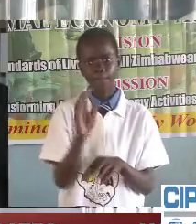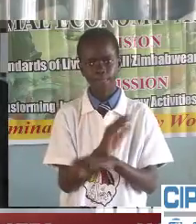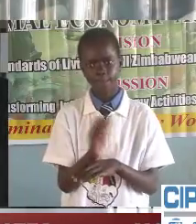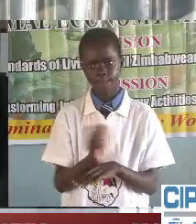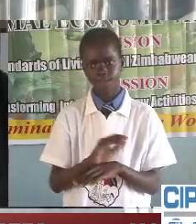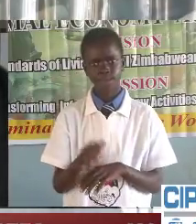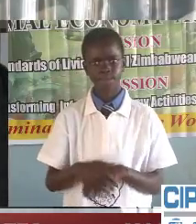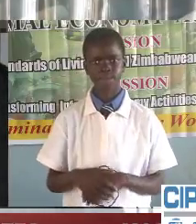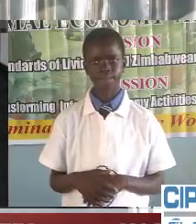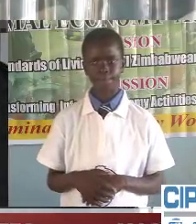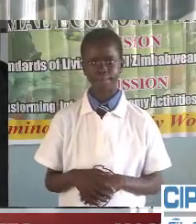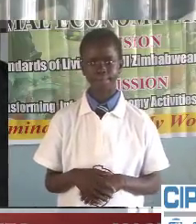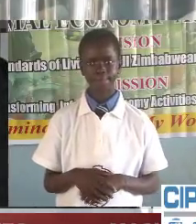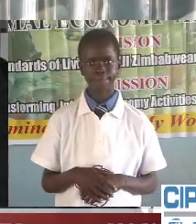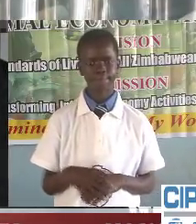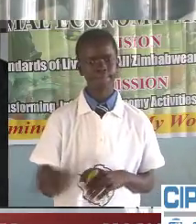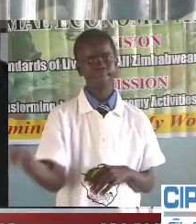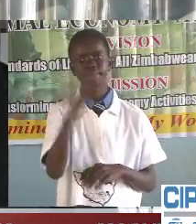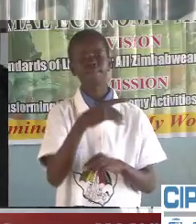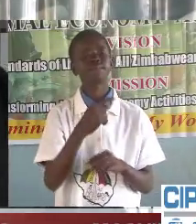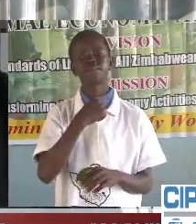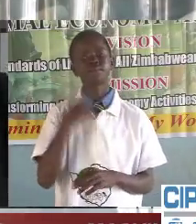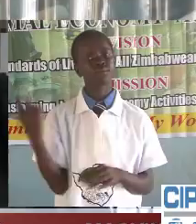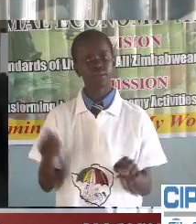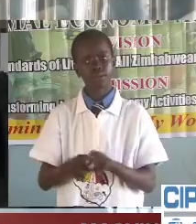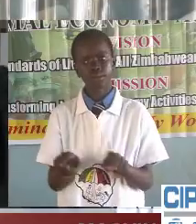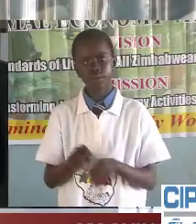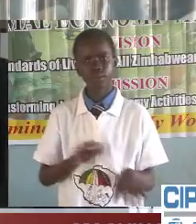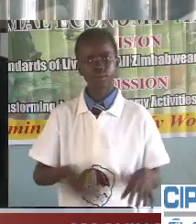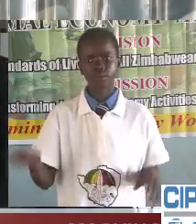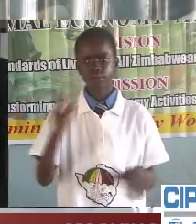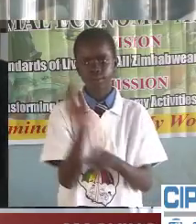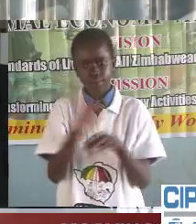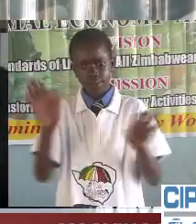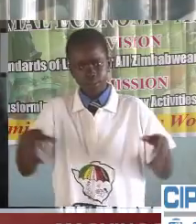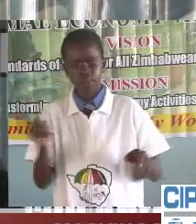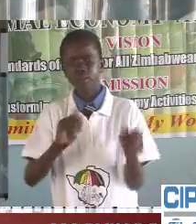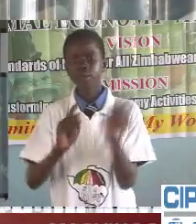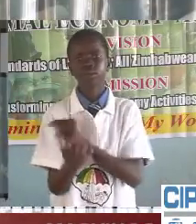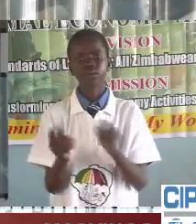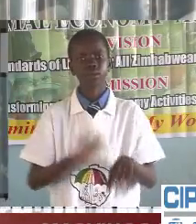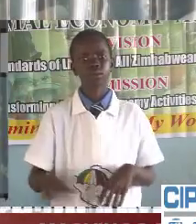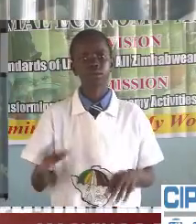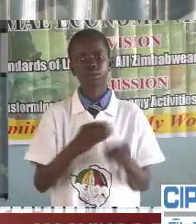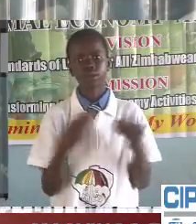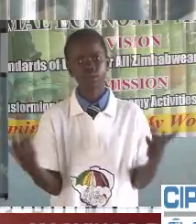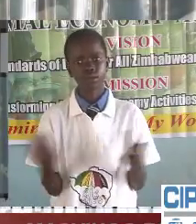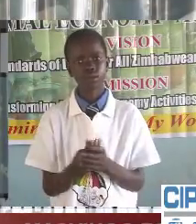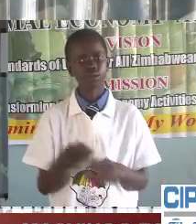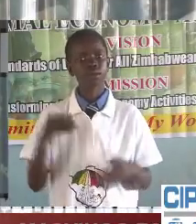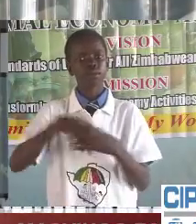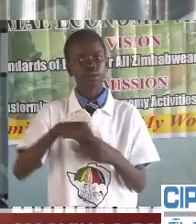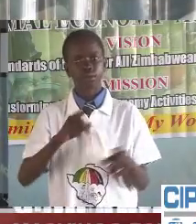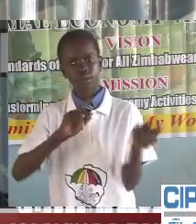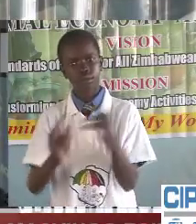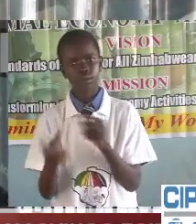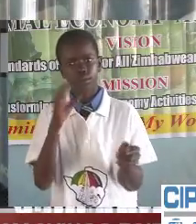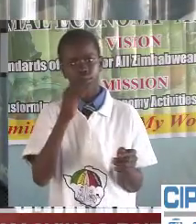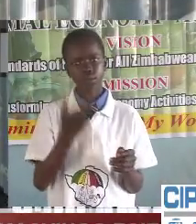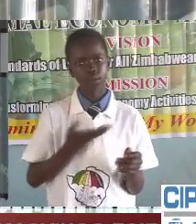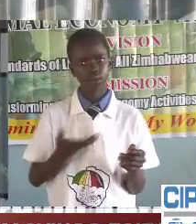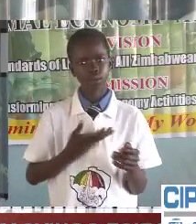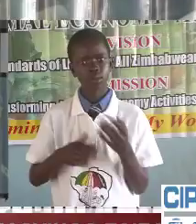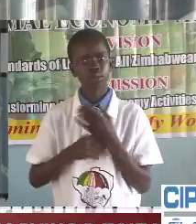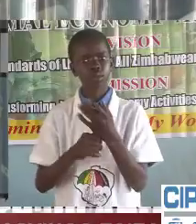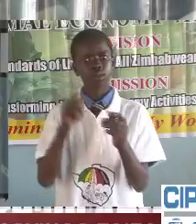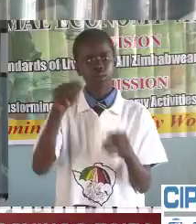hakuna maindustry. Nyika yedu yakafa, yakaurawa kuti mbombombo neutungamiriri huripo.